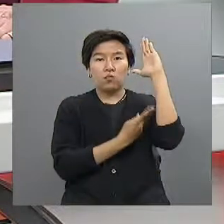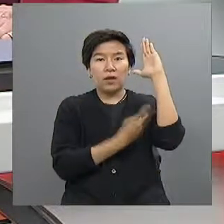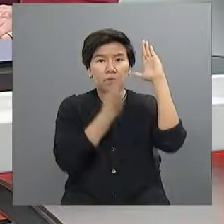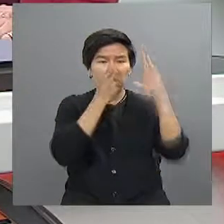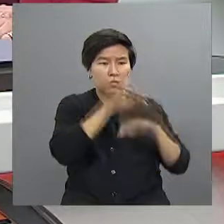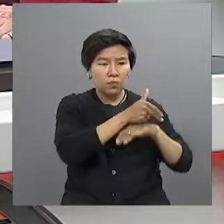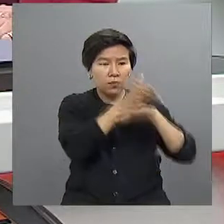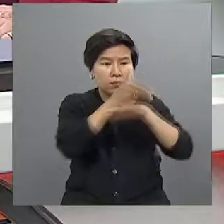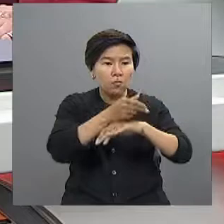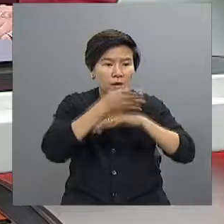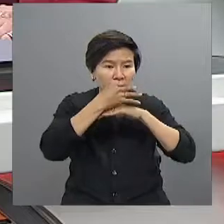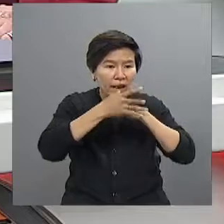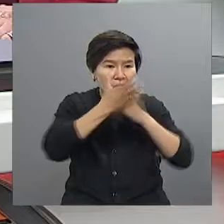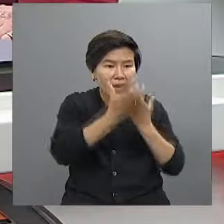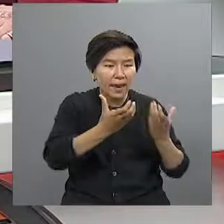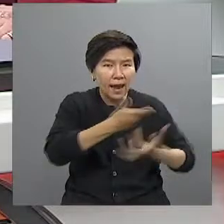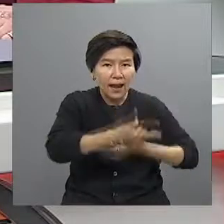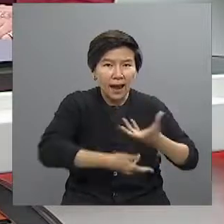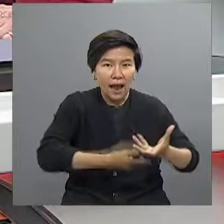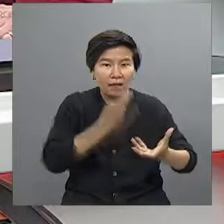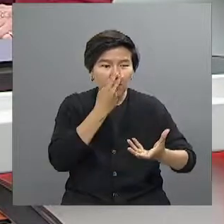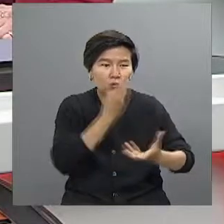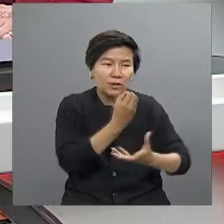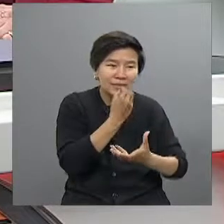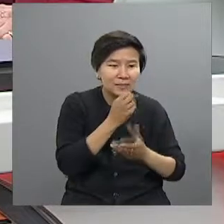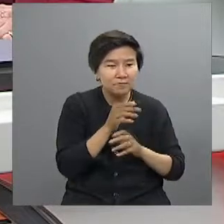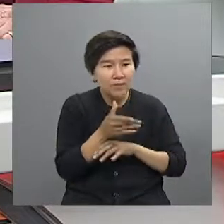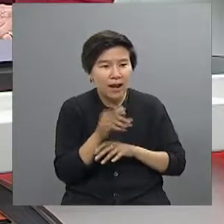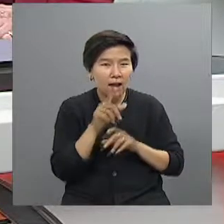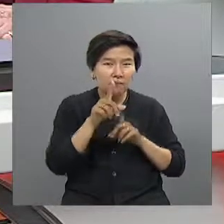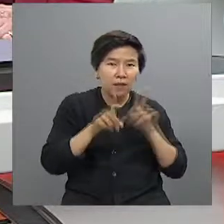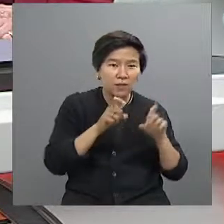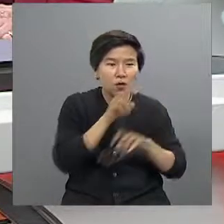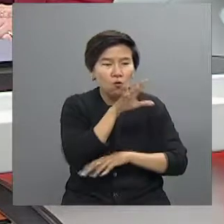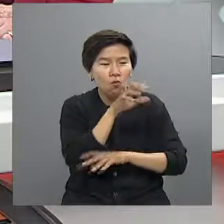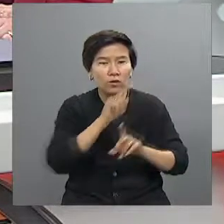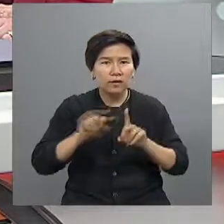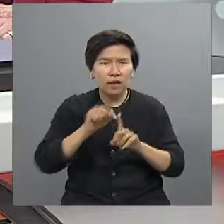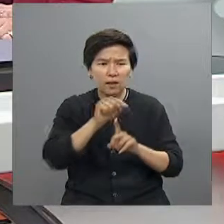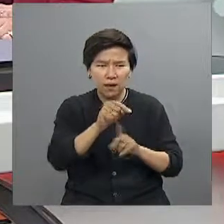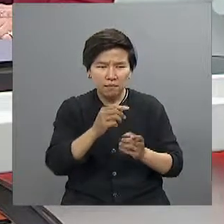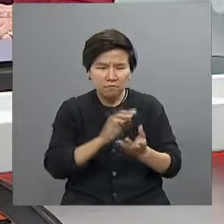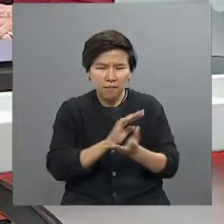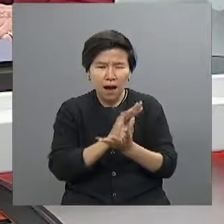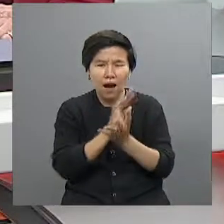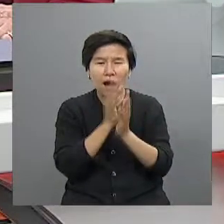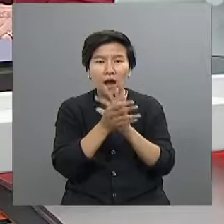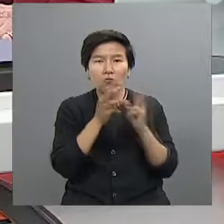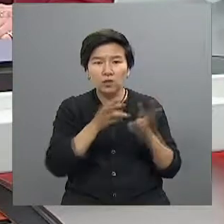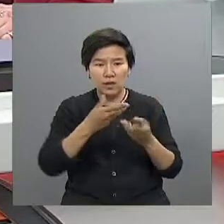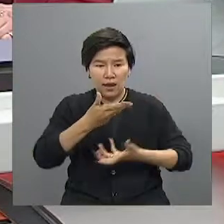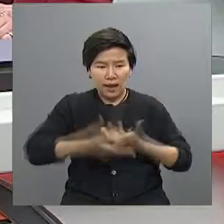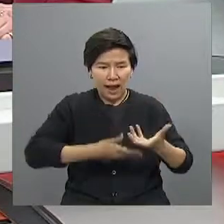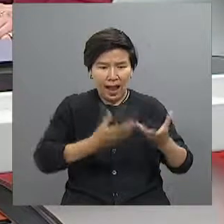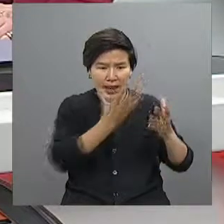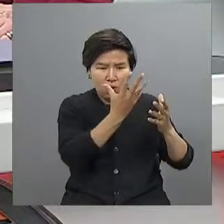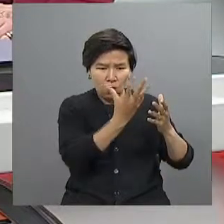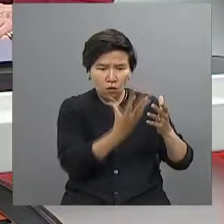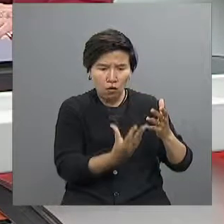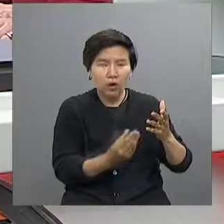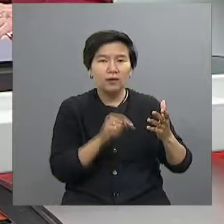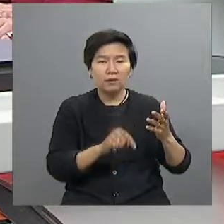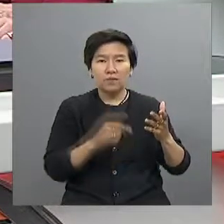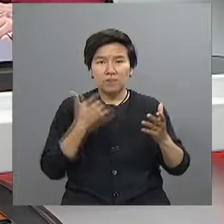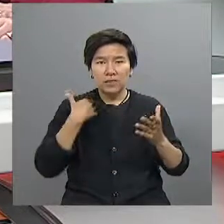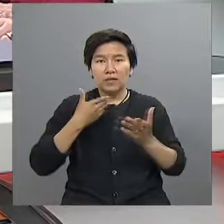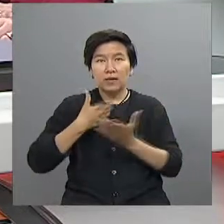ยจังหวัดภูเก็ตครับหลังจากที่ผู้ประกอบการจะต้องปรับตัวด้วยการลดจำนวนอาหารทะเลที่วางขายหน้าร้านรวมไปถึงลดราคาข